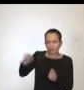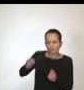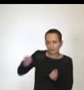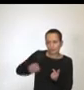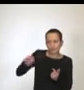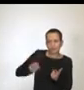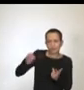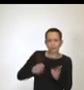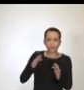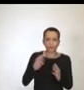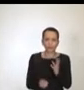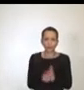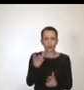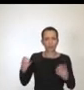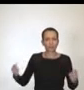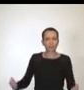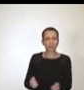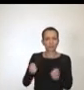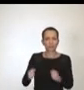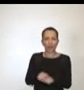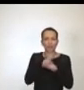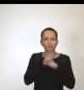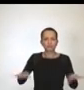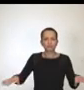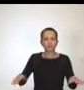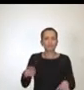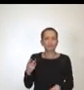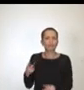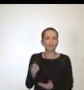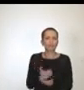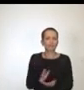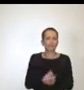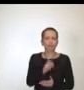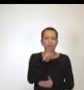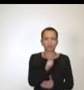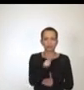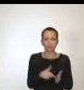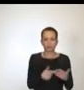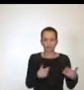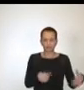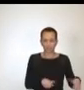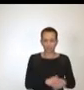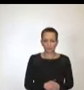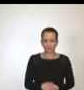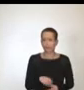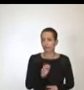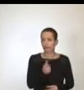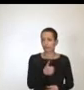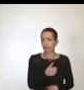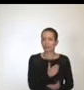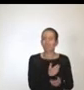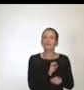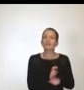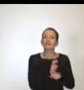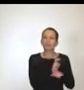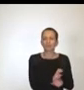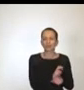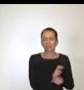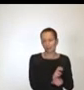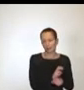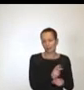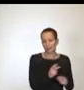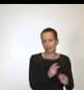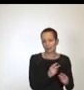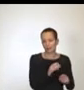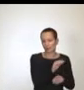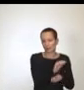les nouvelles activités déployées par le crédit à compter de 2016. À commencer par les prêts sur gage haute valeur. Alors, un prêt sur